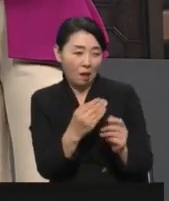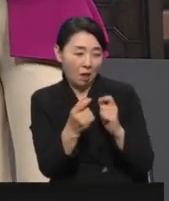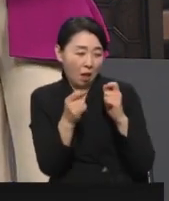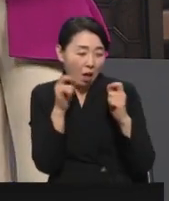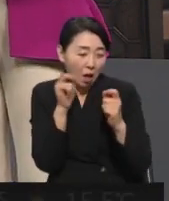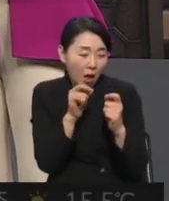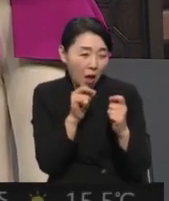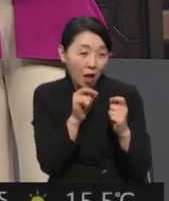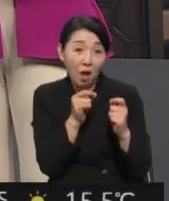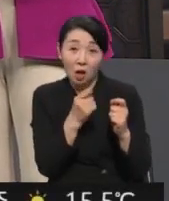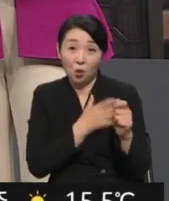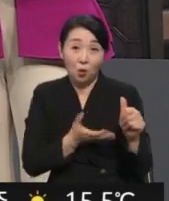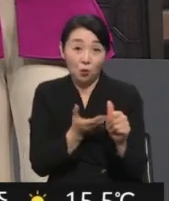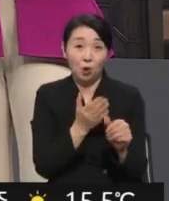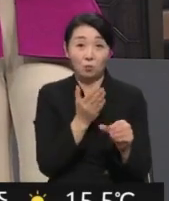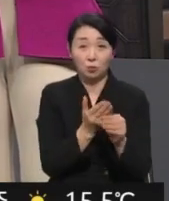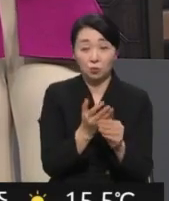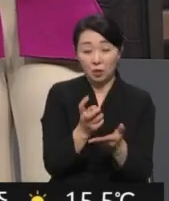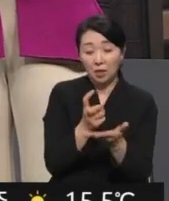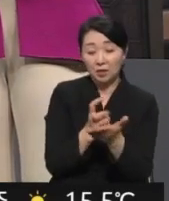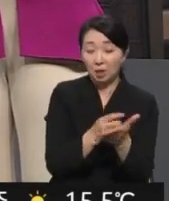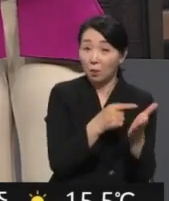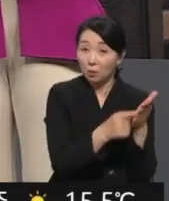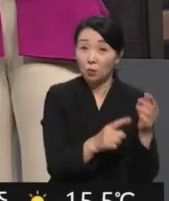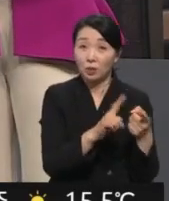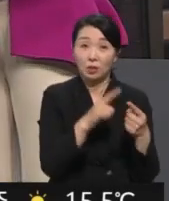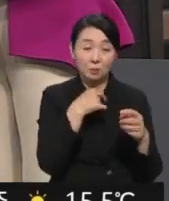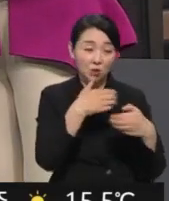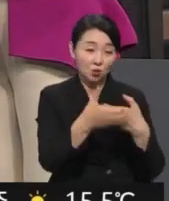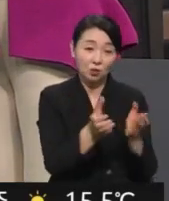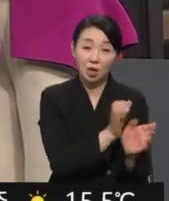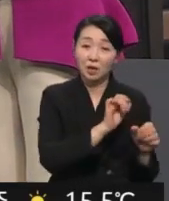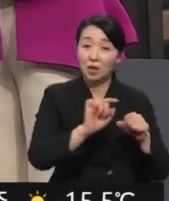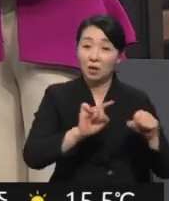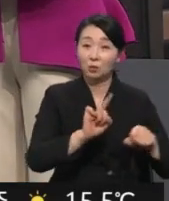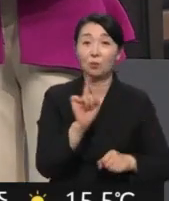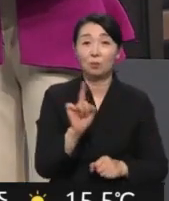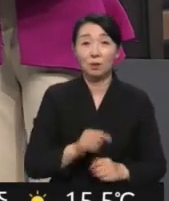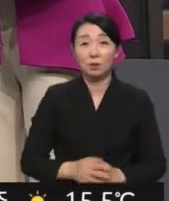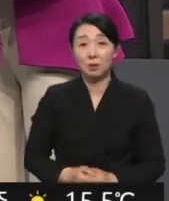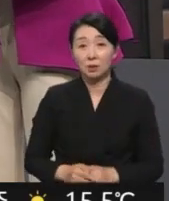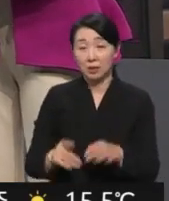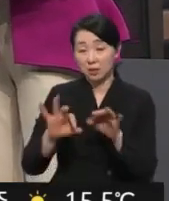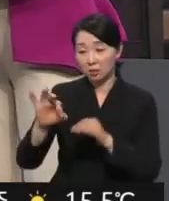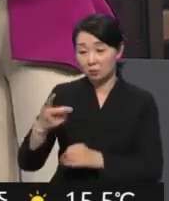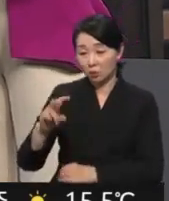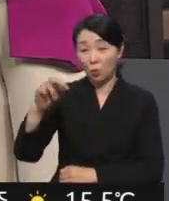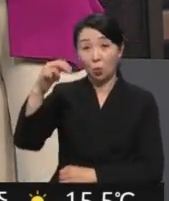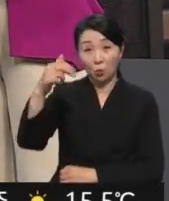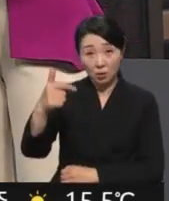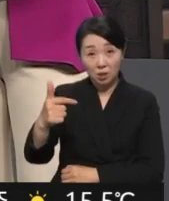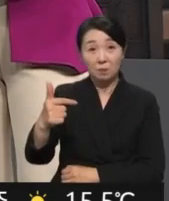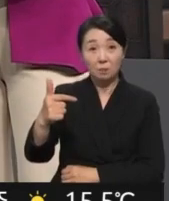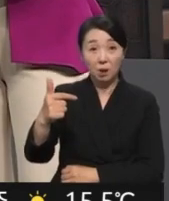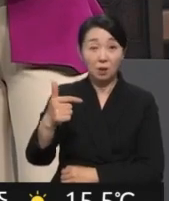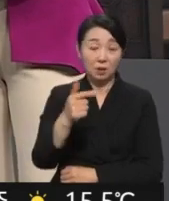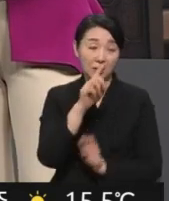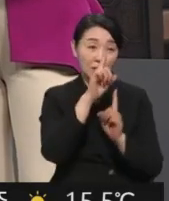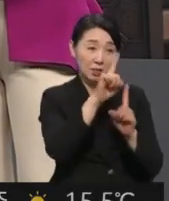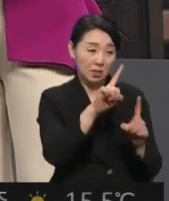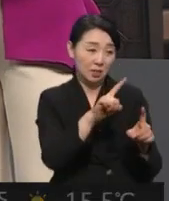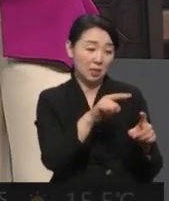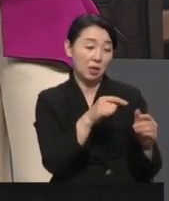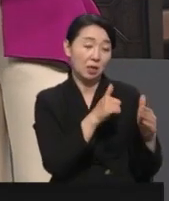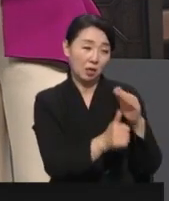대표의 사법 리스크에 대한 대처하는 이 민주당의 태도는 어떨까요? 일단 김종인 전 비대위원장은 이 대표 중심으로 뭉칠